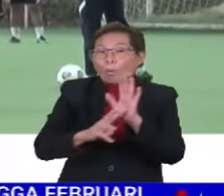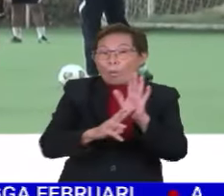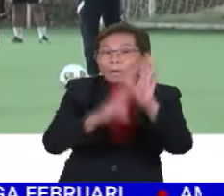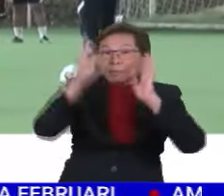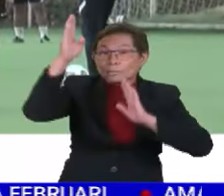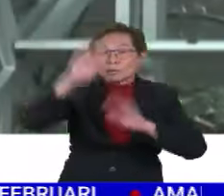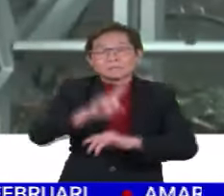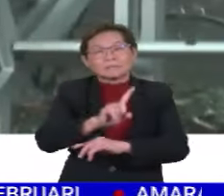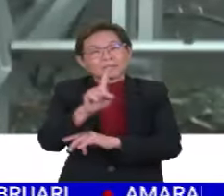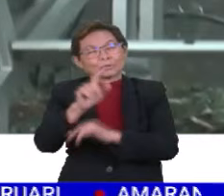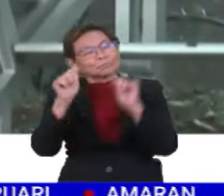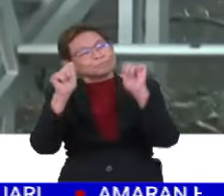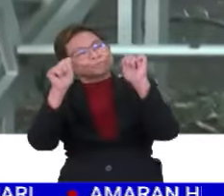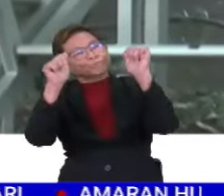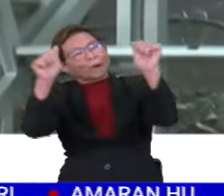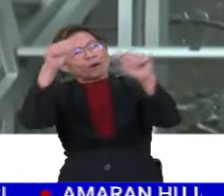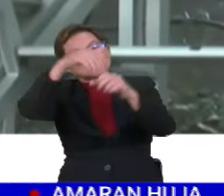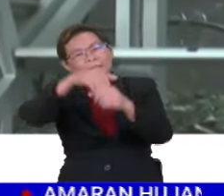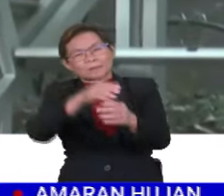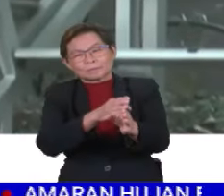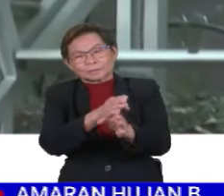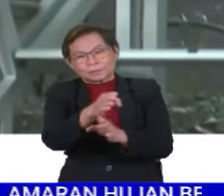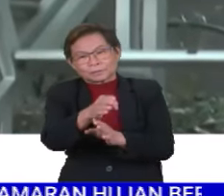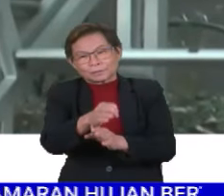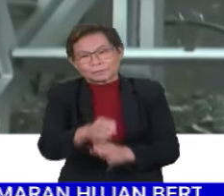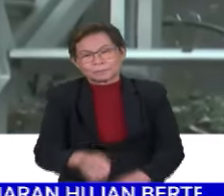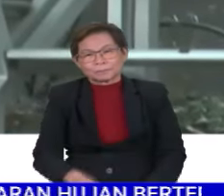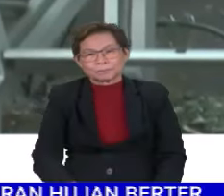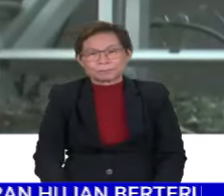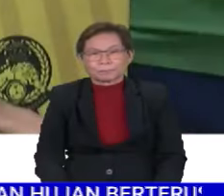adalah sesuatu yang terbaik dalam kariernya.